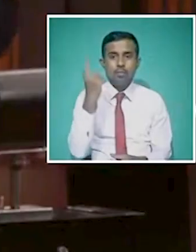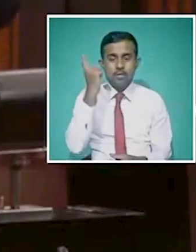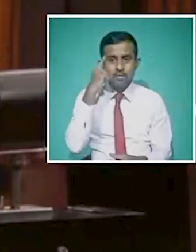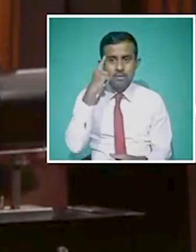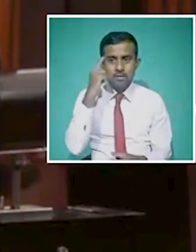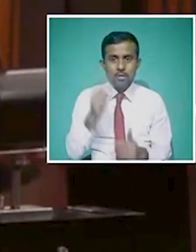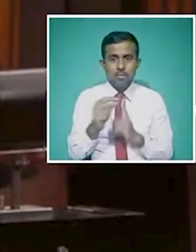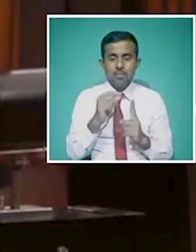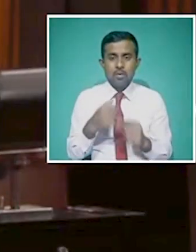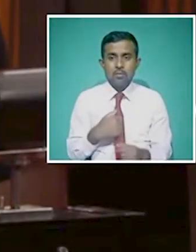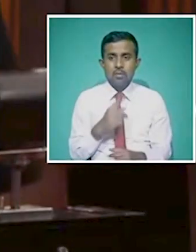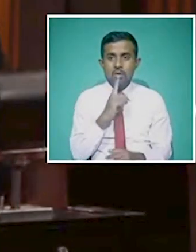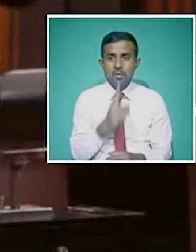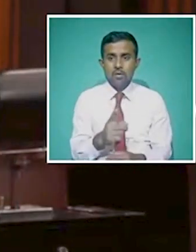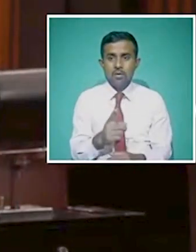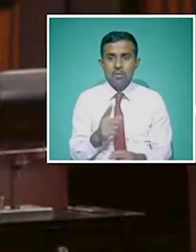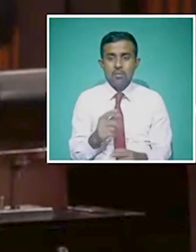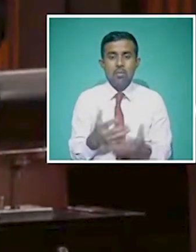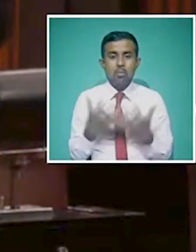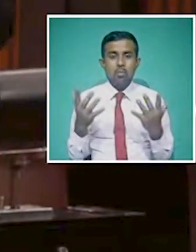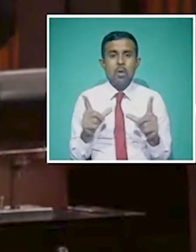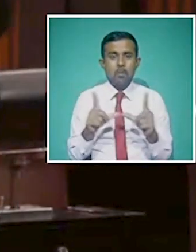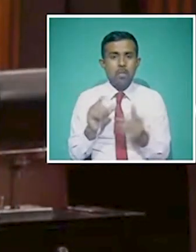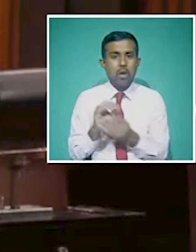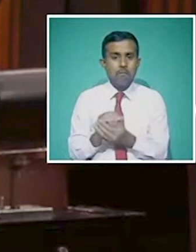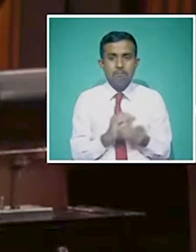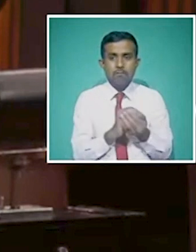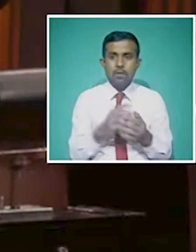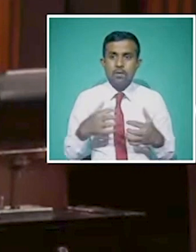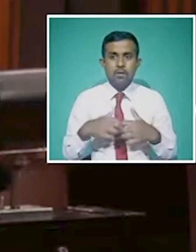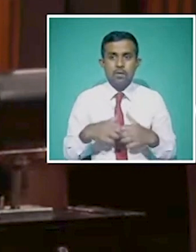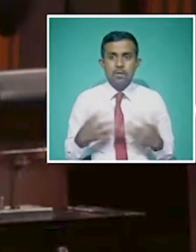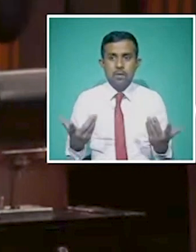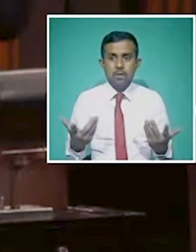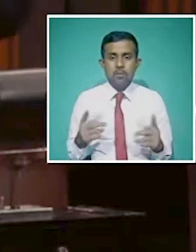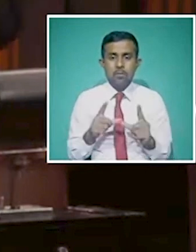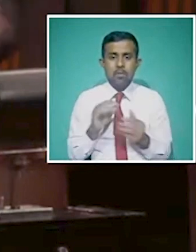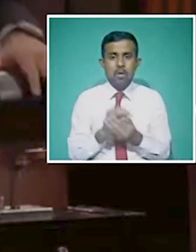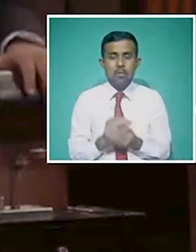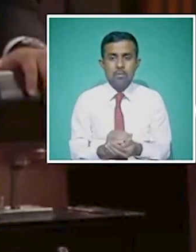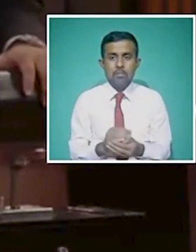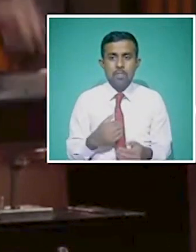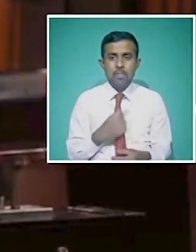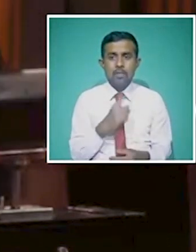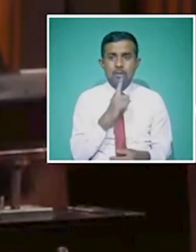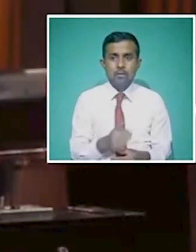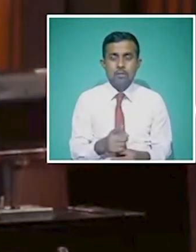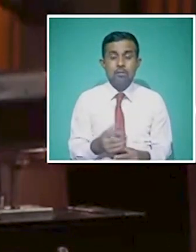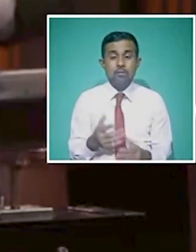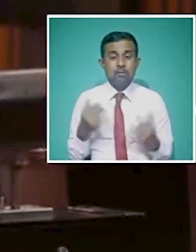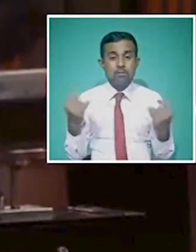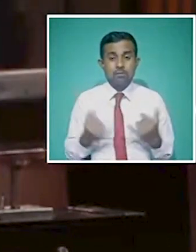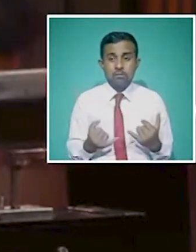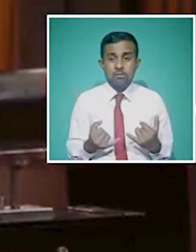මේ පාර්ලිමේන්තුවේ මම මේක කියන්නේ මේ පාර්ලිමේන්තුවේ මන්ත්‍රීවරු ගොඩක් අයට පර්මිට් තියෙනවා. ඒකේ ගැටලුවක් නැහැ. පර්මිට් තියෙනවා. හැබැයි මම කියන්නේ මේ දූෂණේ